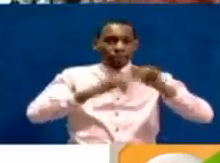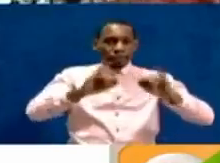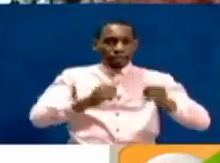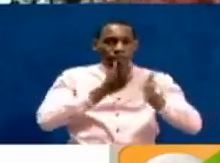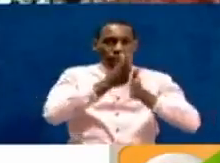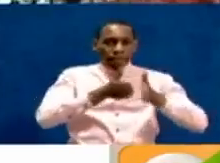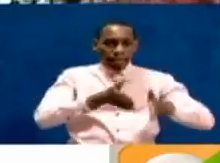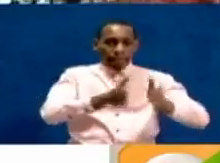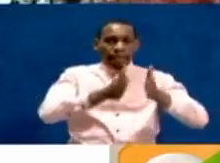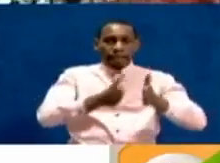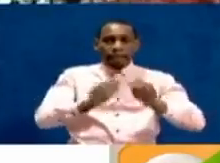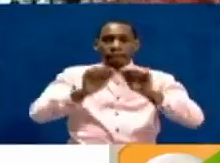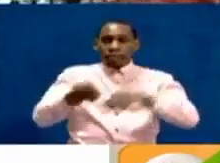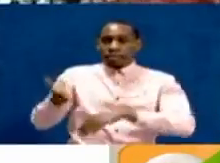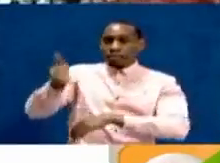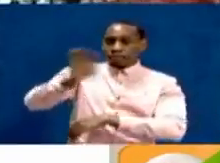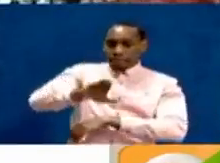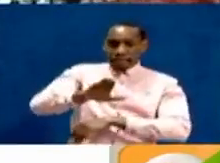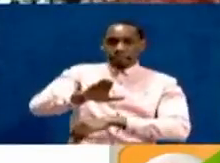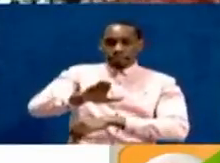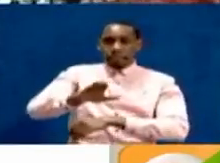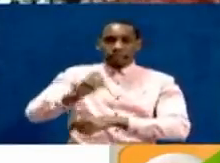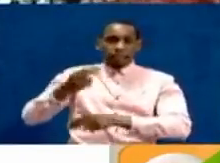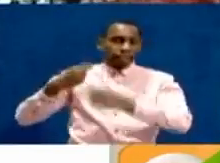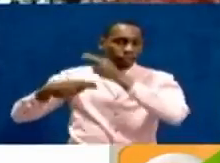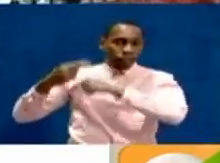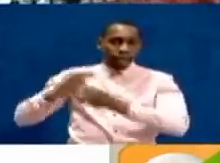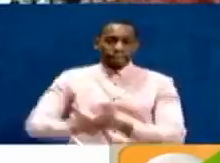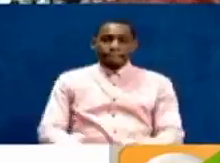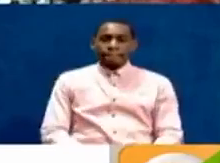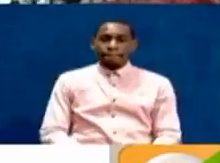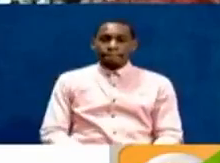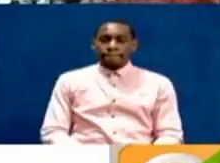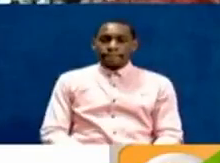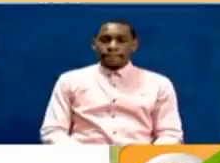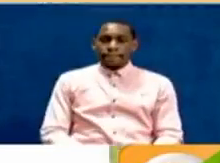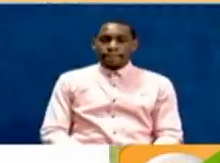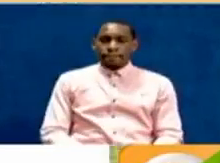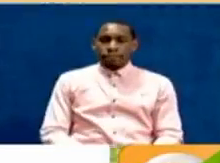reli ili kurejesha wasifu huo. Colin Shitiabai anatueleza zaidi.